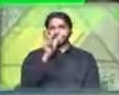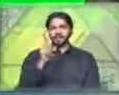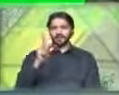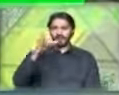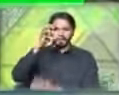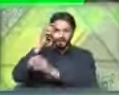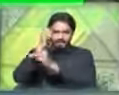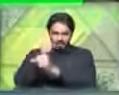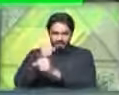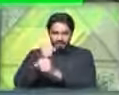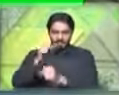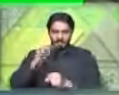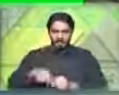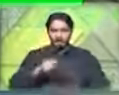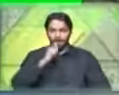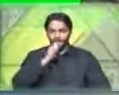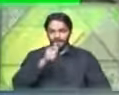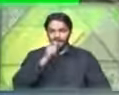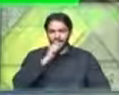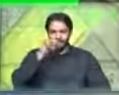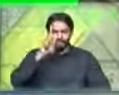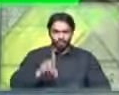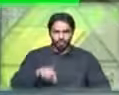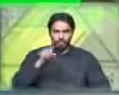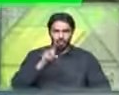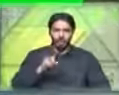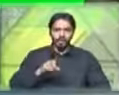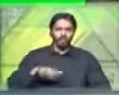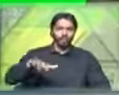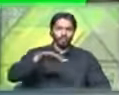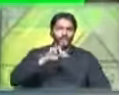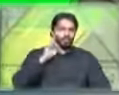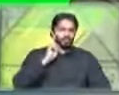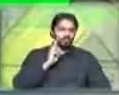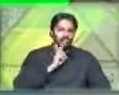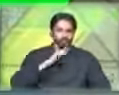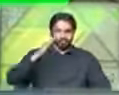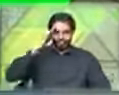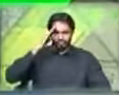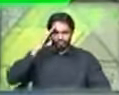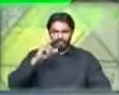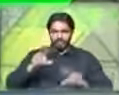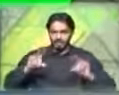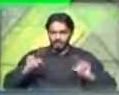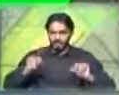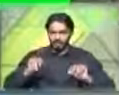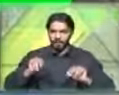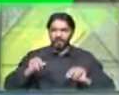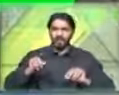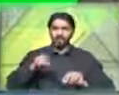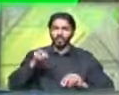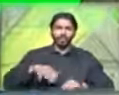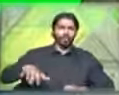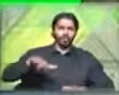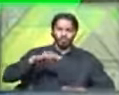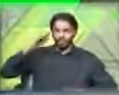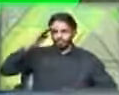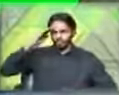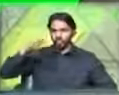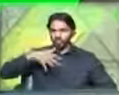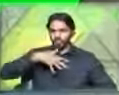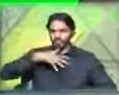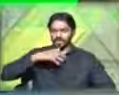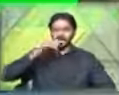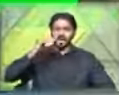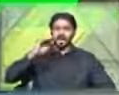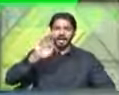برنامج منهج النبي في دعوة الآخر. أشكر حضرتكم وباسمكم جميعا أشكر ضيفنا الكريم صاحب الفضيلة العالم العلامة فضيلة الشيخ الحبر